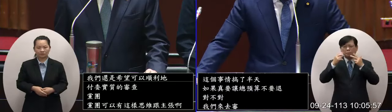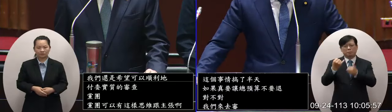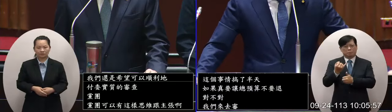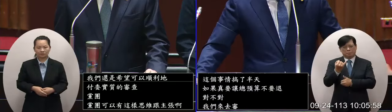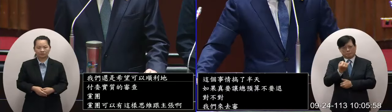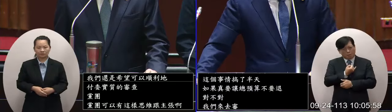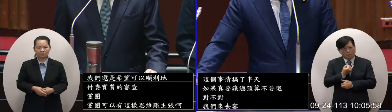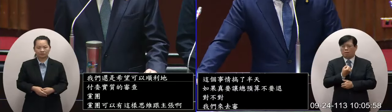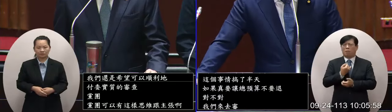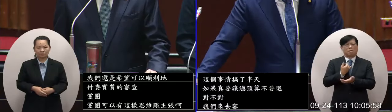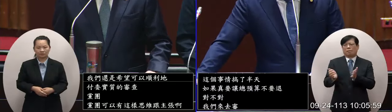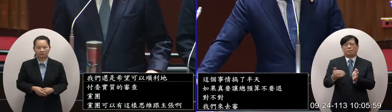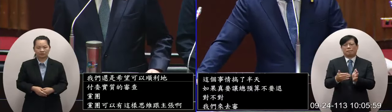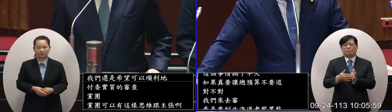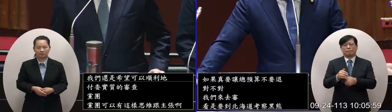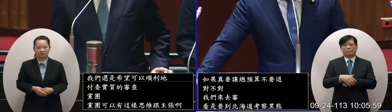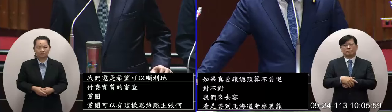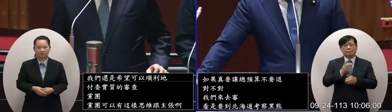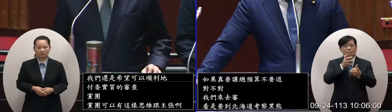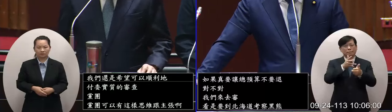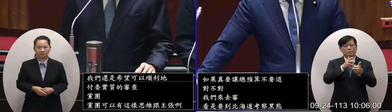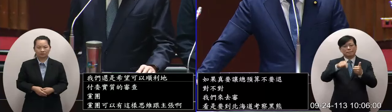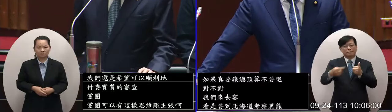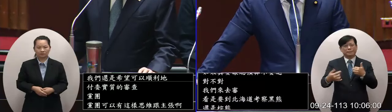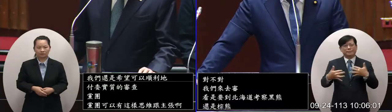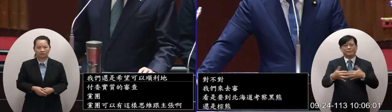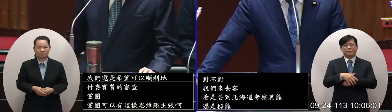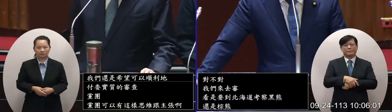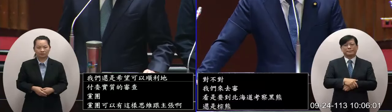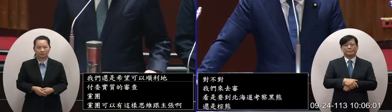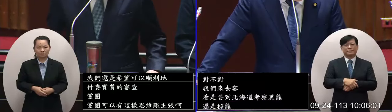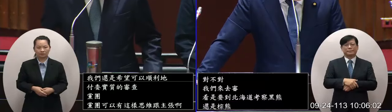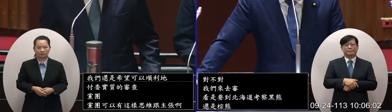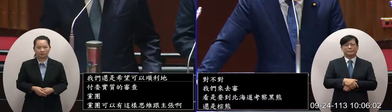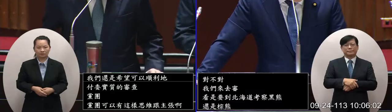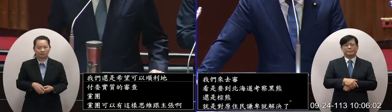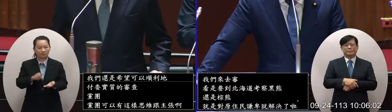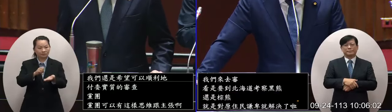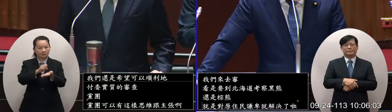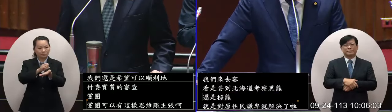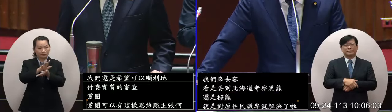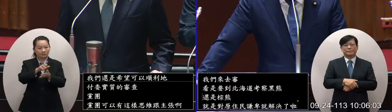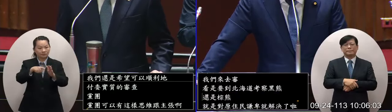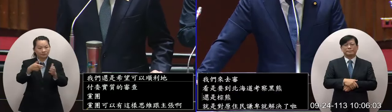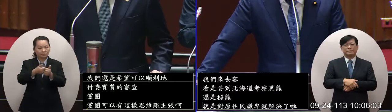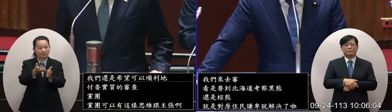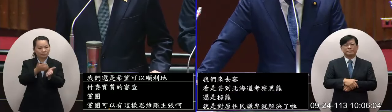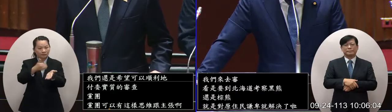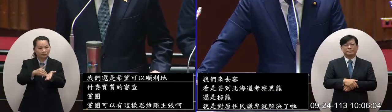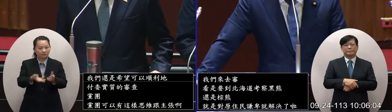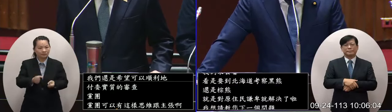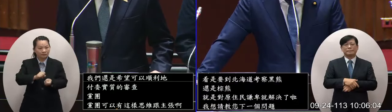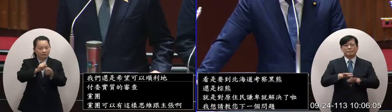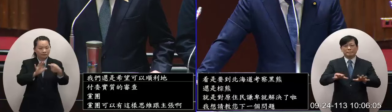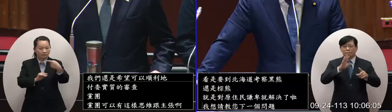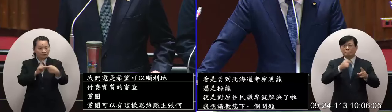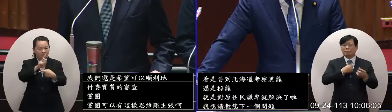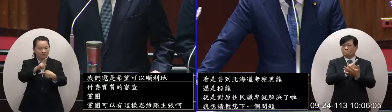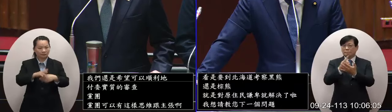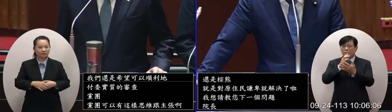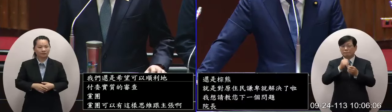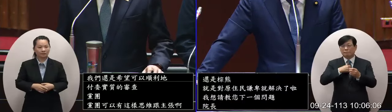解决了啦。我想请教您下一个问题哈。 报告员，我们对原民会的预算今年增加了12%。 根据各大